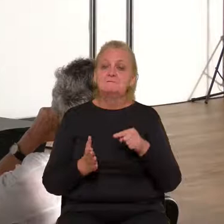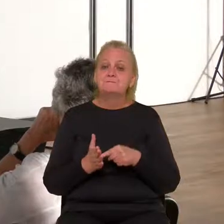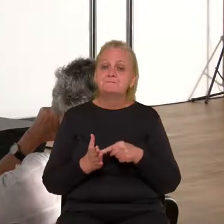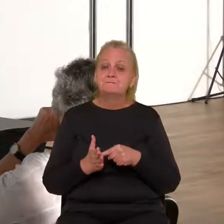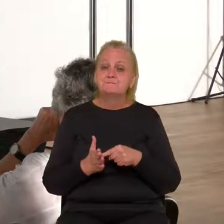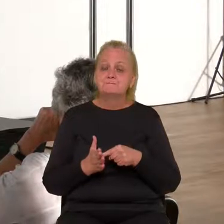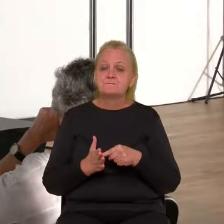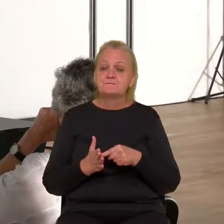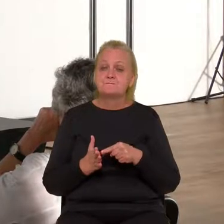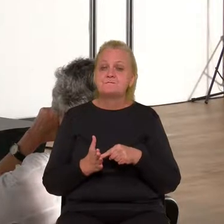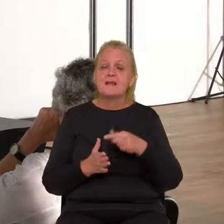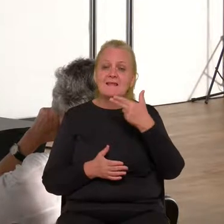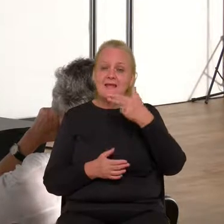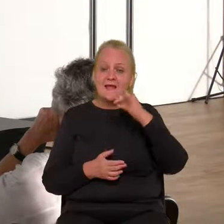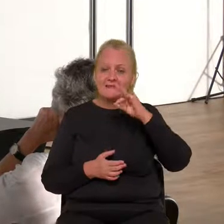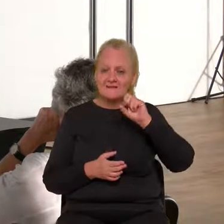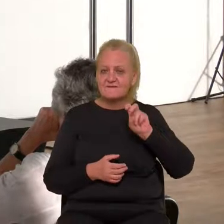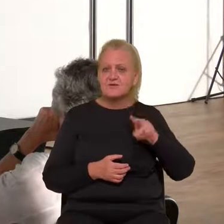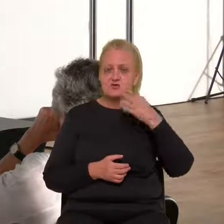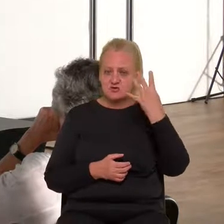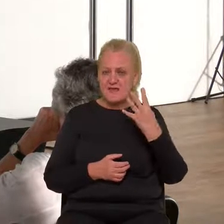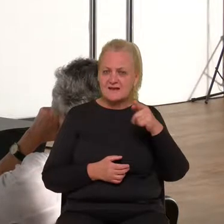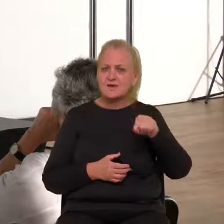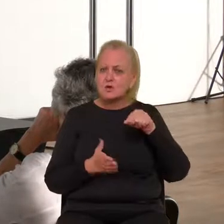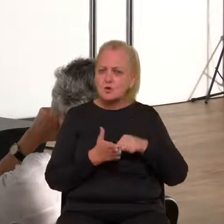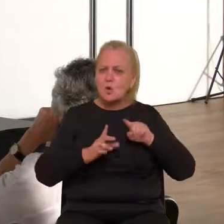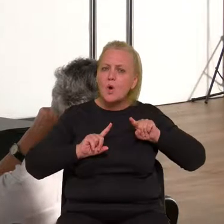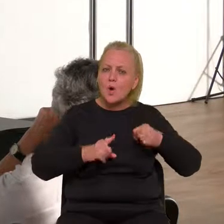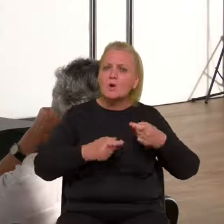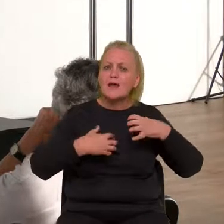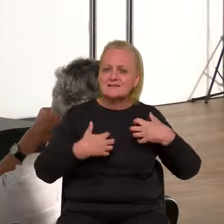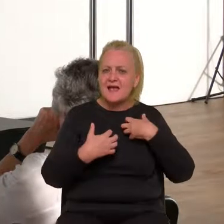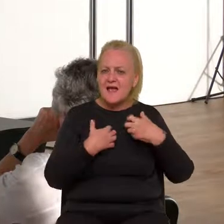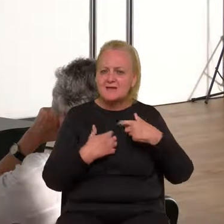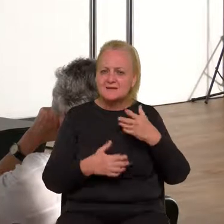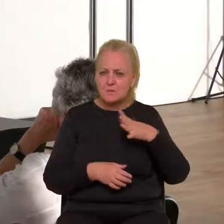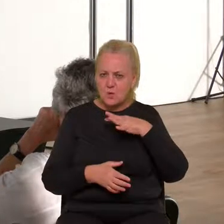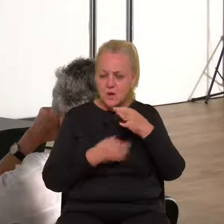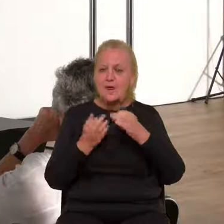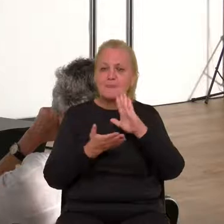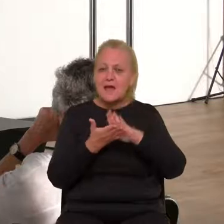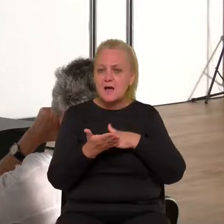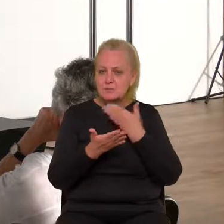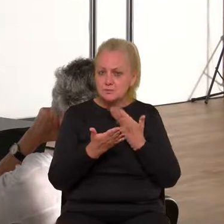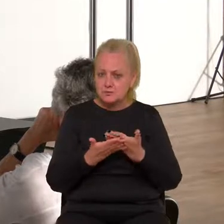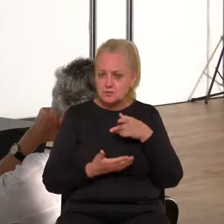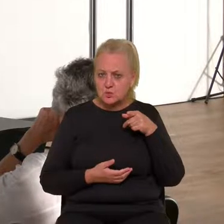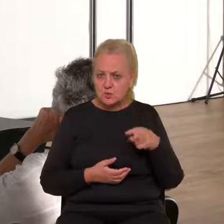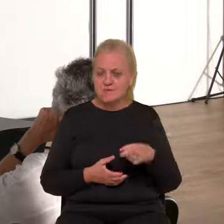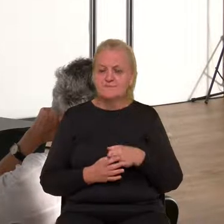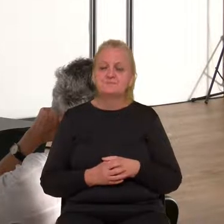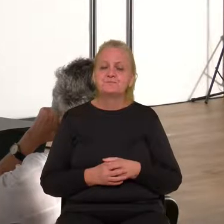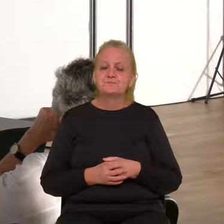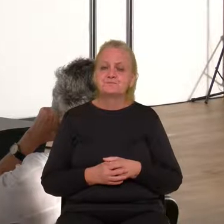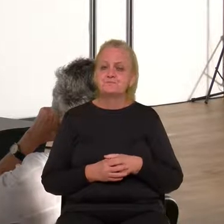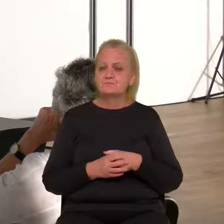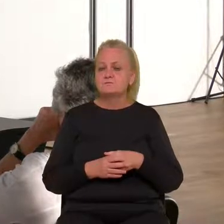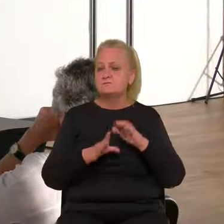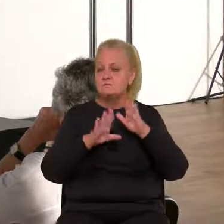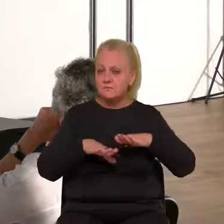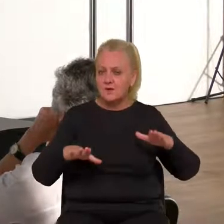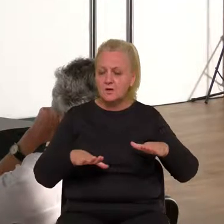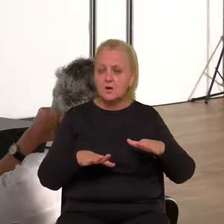Narrativ 4, ta organizacja, o której mówiłem, organizacja artystów, na przykład dzieci